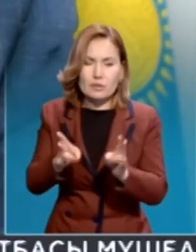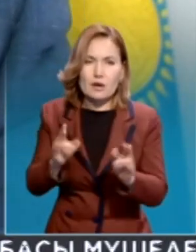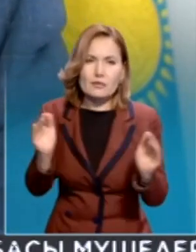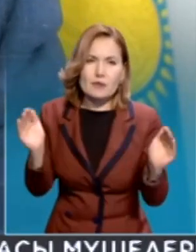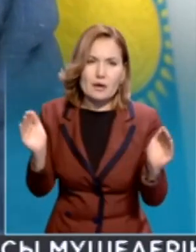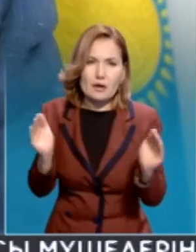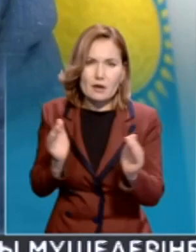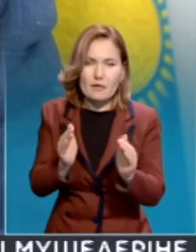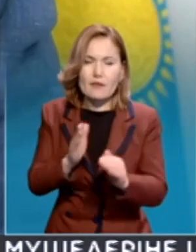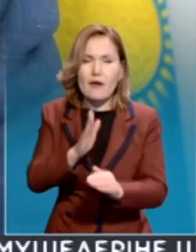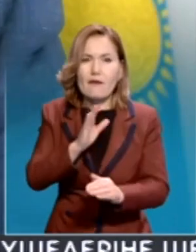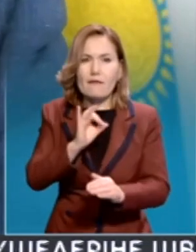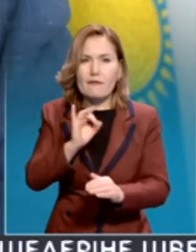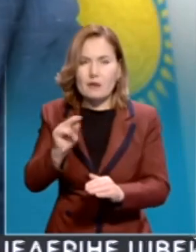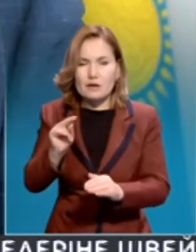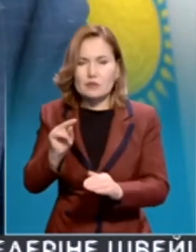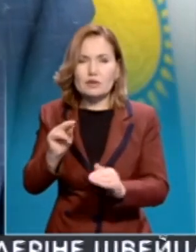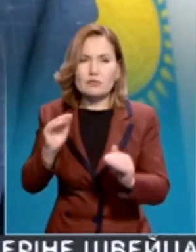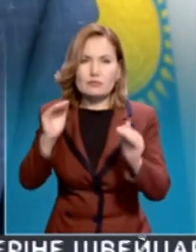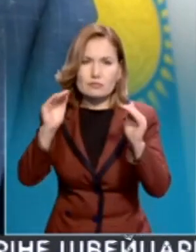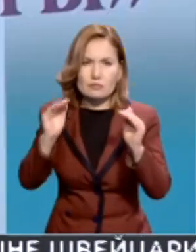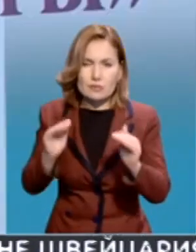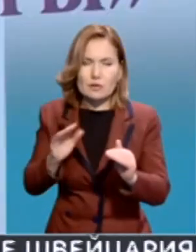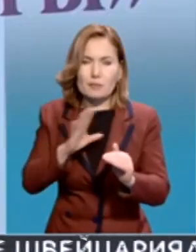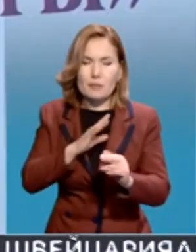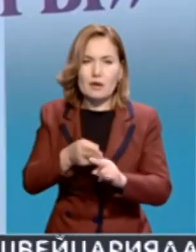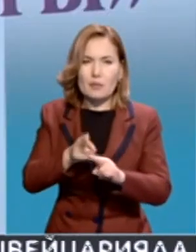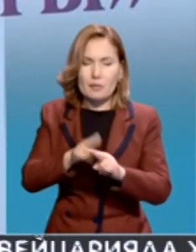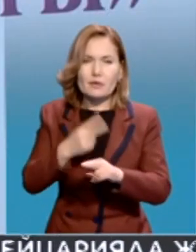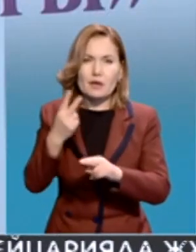жетіс ауыр науқасынан. Қазіргі таңда 1.7%. Яғни 2 есе төмен түсірдік.